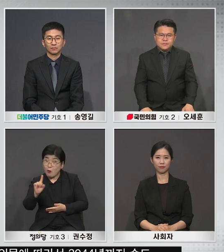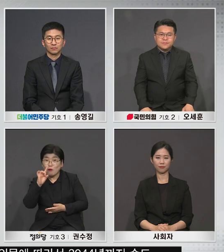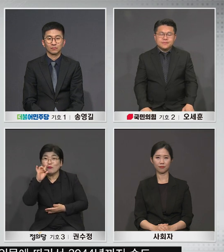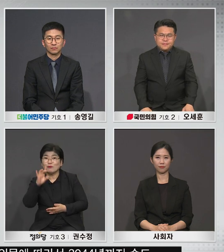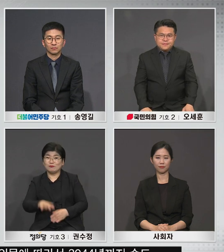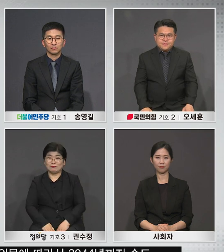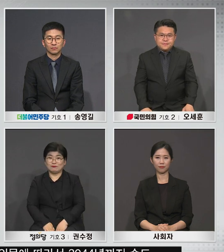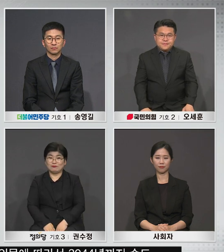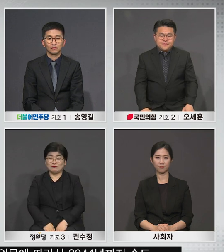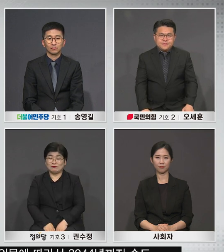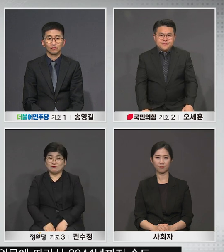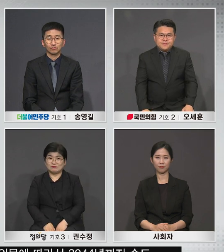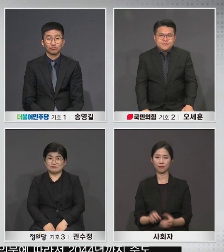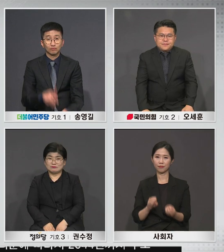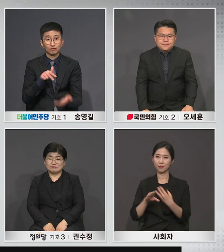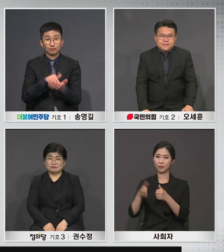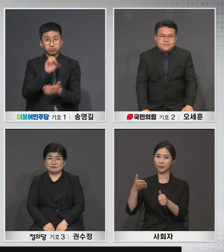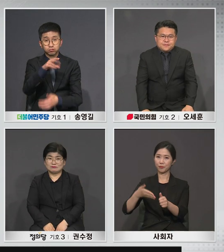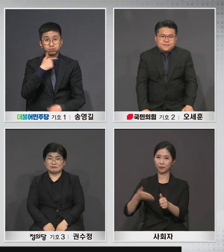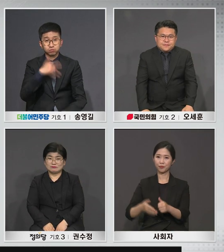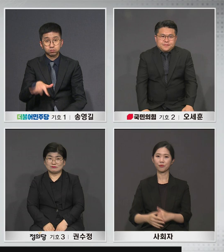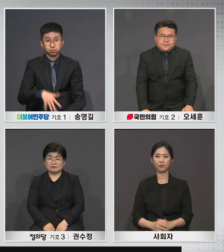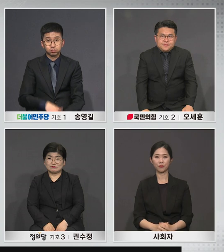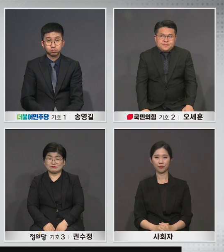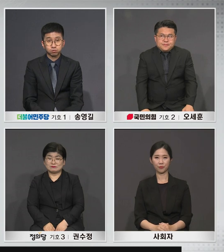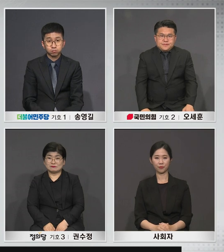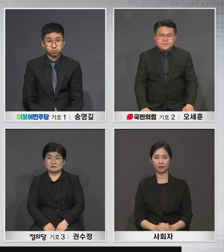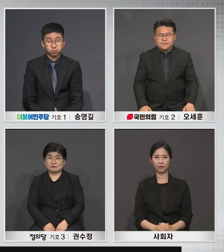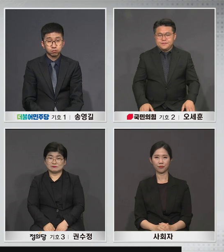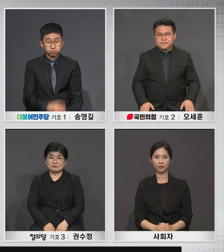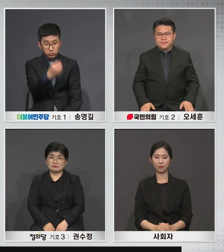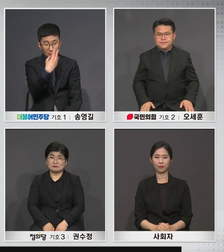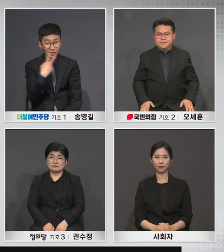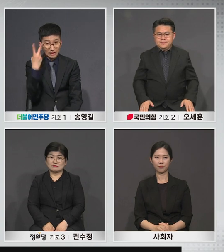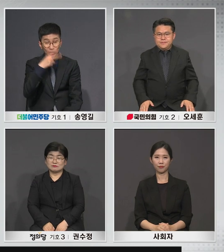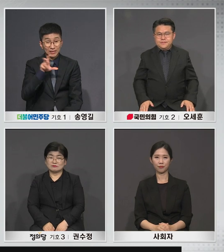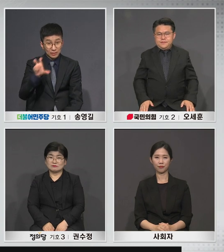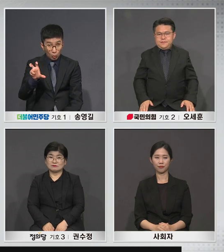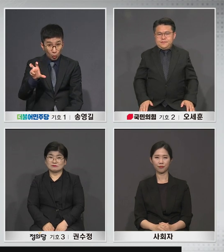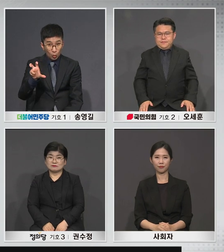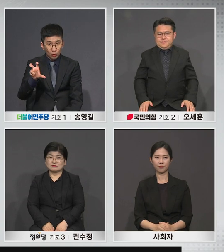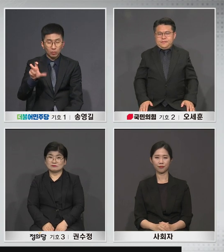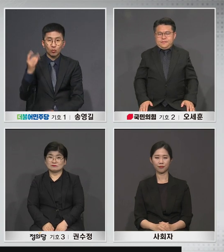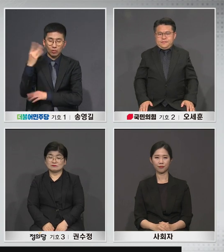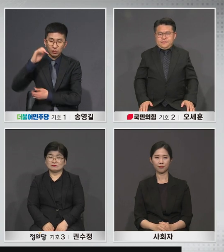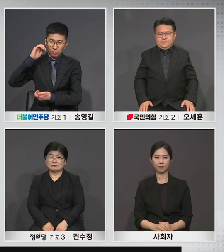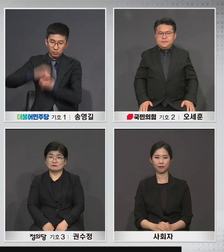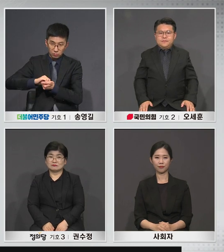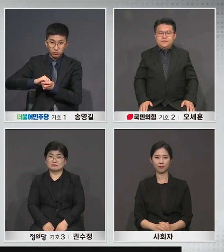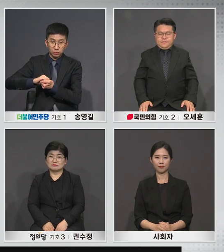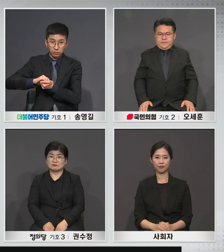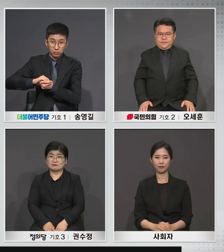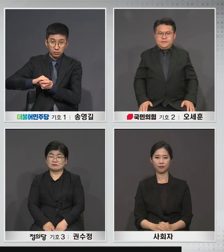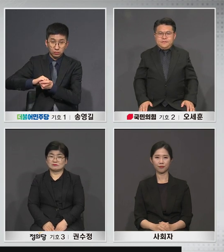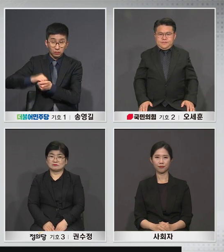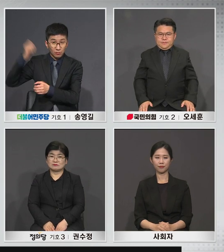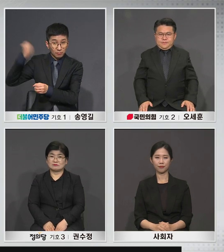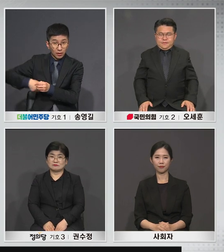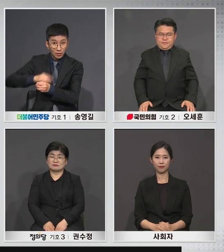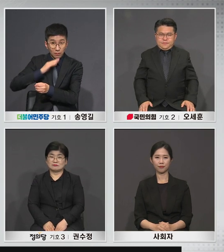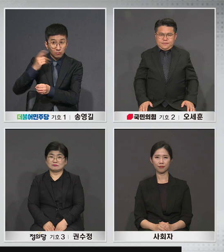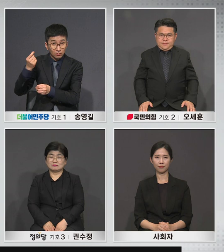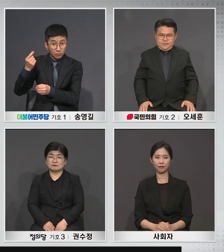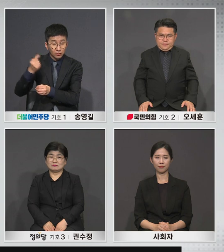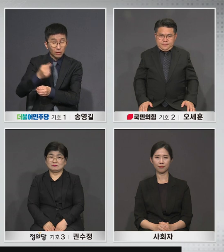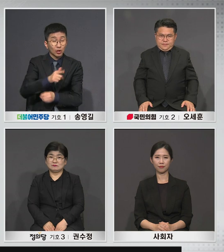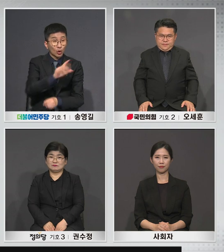그런 입장을 말한 적이 없죠. 그러니까 이 말씀한 대로 2025년까지 종료하기라는 그 원칙 속에서 오세훈 후보가